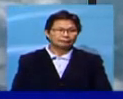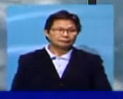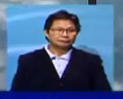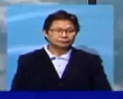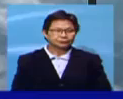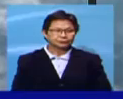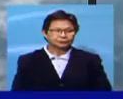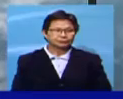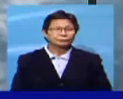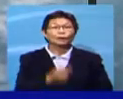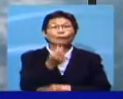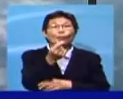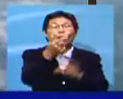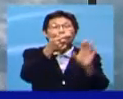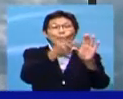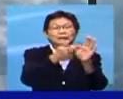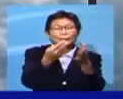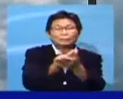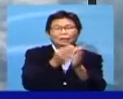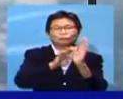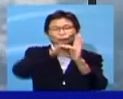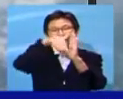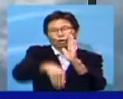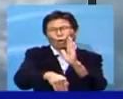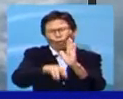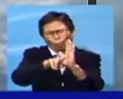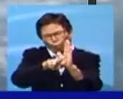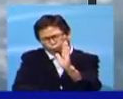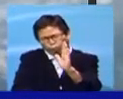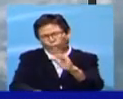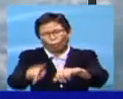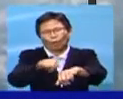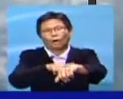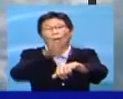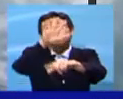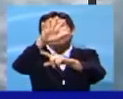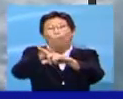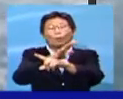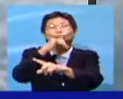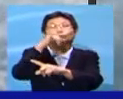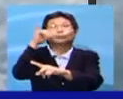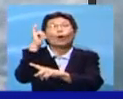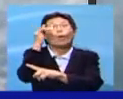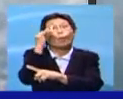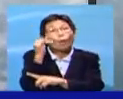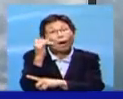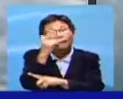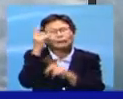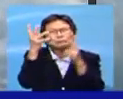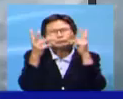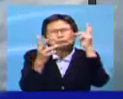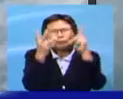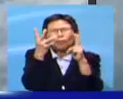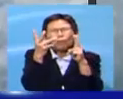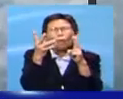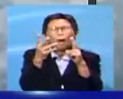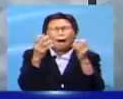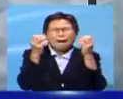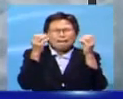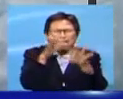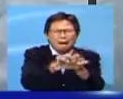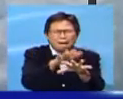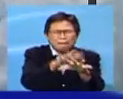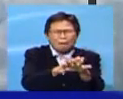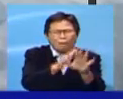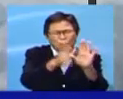anggota harga minyak mentah jatuh ke paras terendah dalam tempoh l bulan semalam disebabkan kebimbangan lebihan bekalan yang